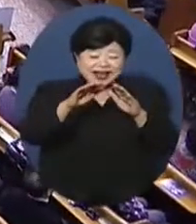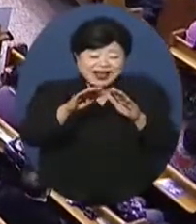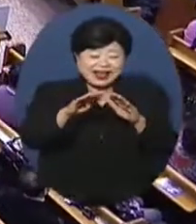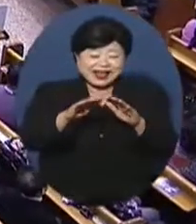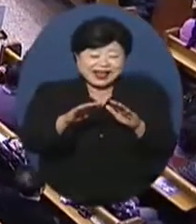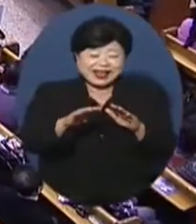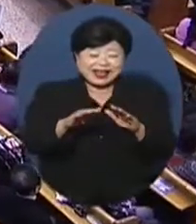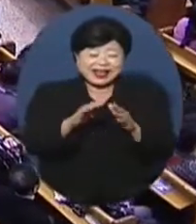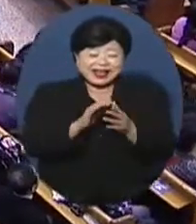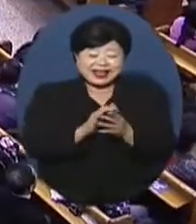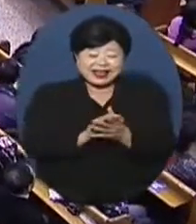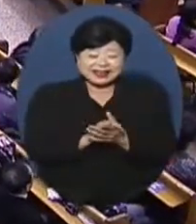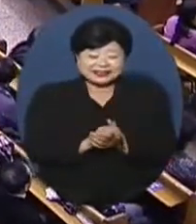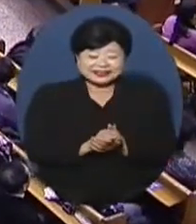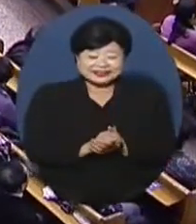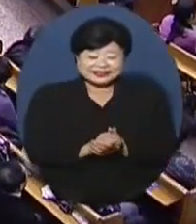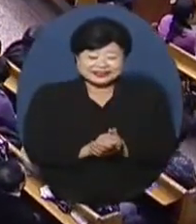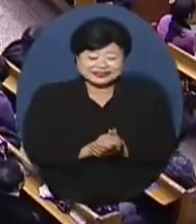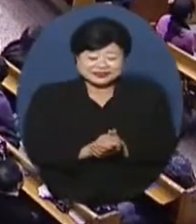오 오 오 오